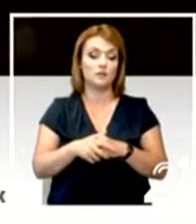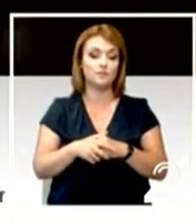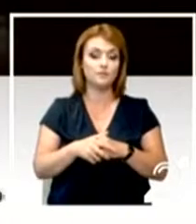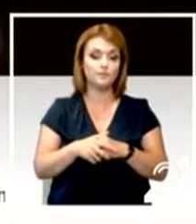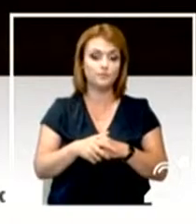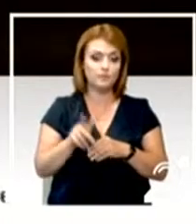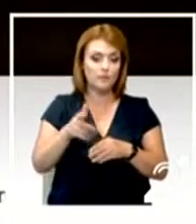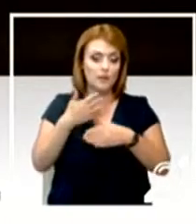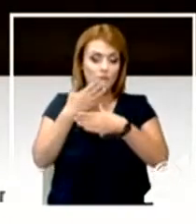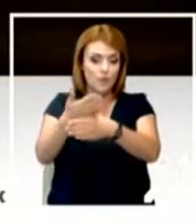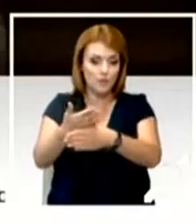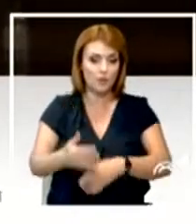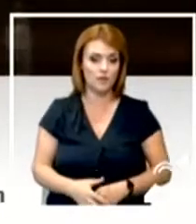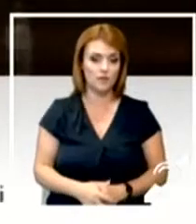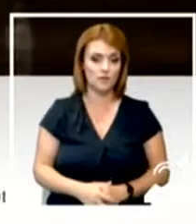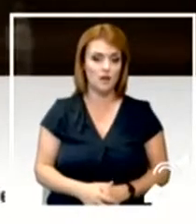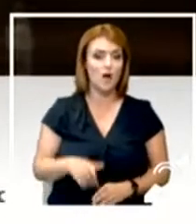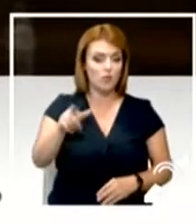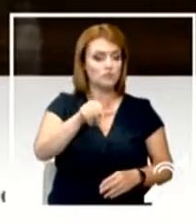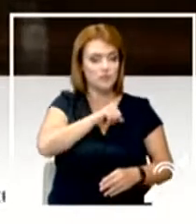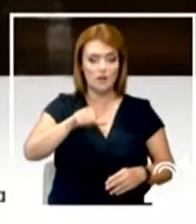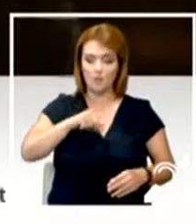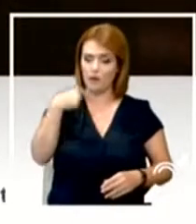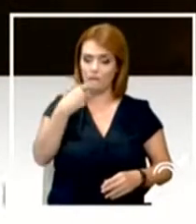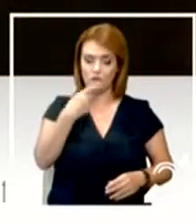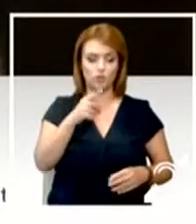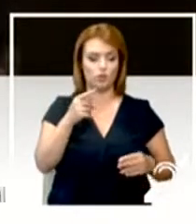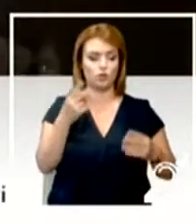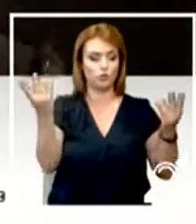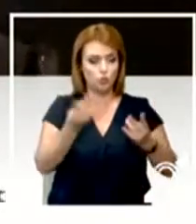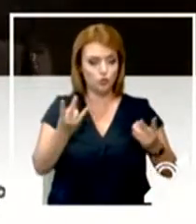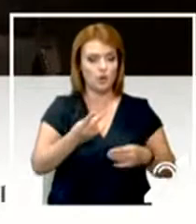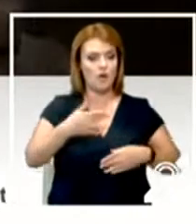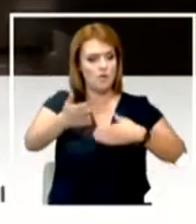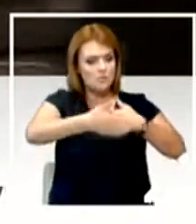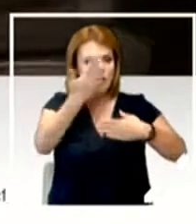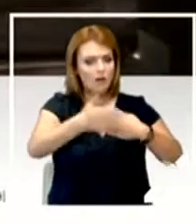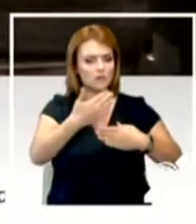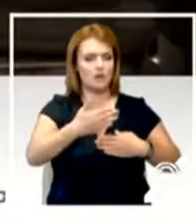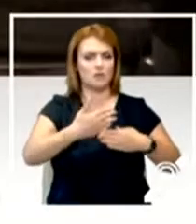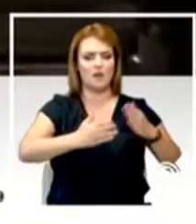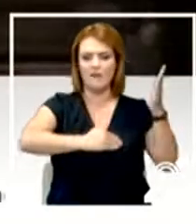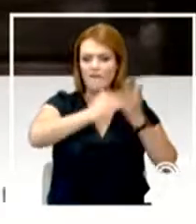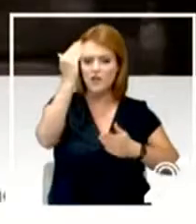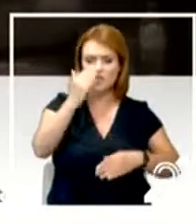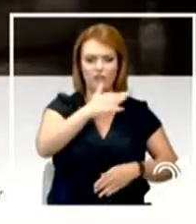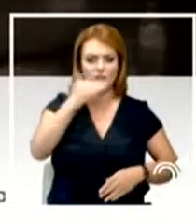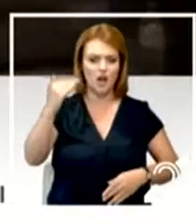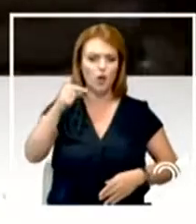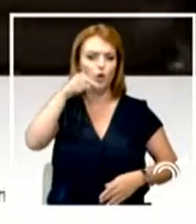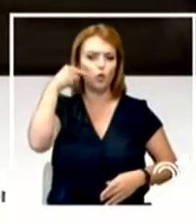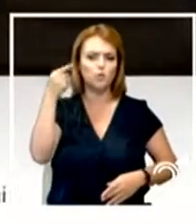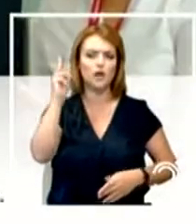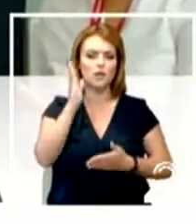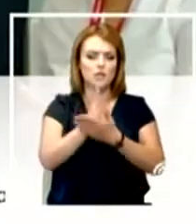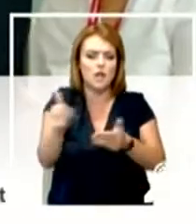închisoarea să adopte sancțiuni mai dure împotriva oligarhilor ruși pentru a-l forța pe agresor să oprească oprească războiul. Navalny a subliniat că pe lista